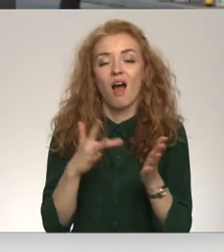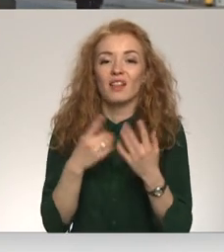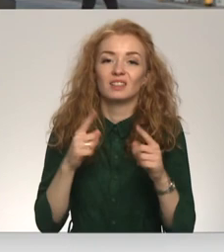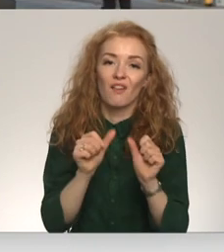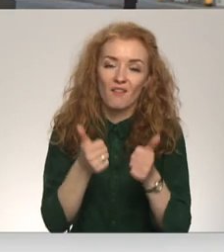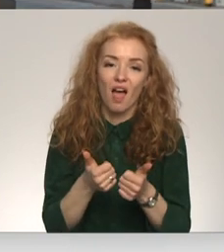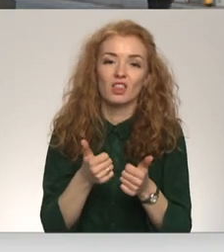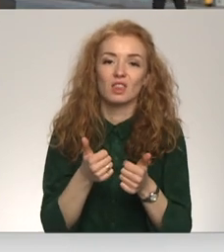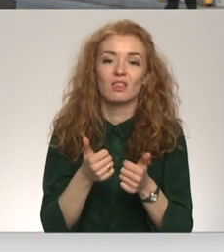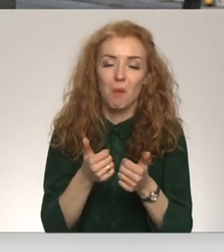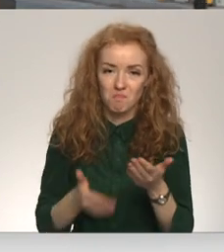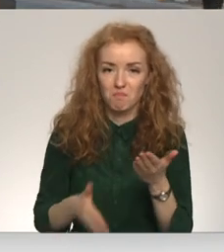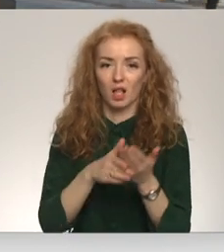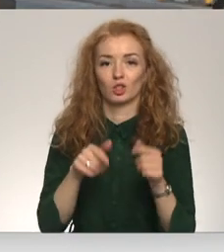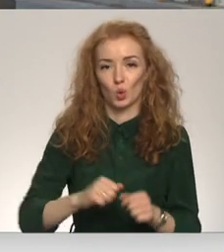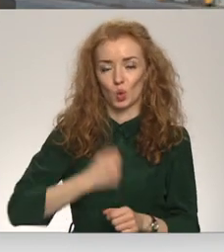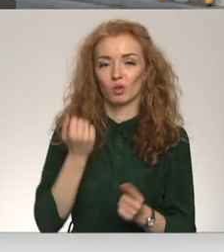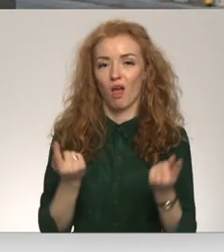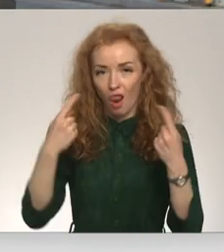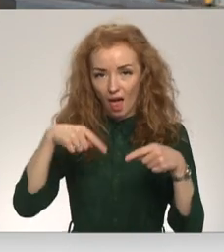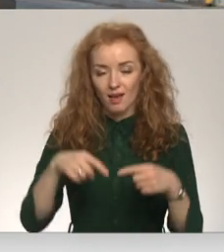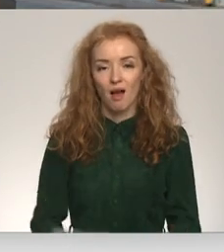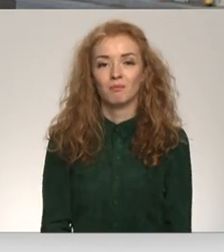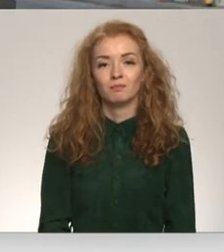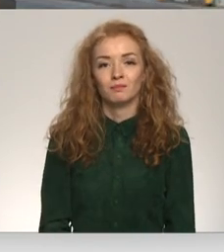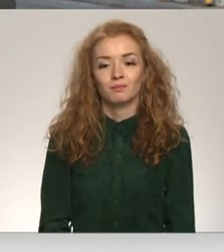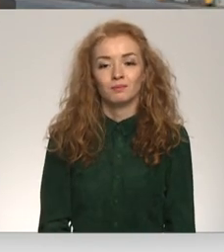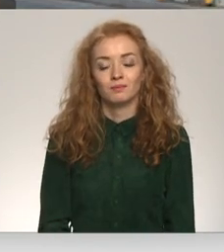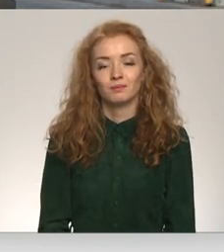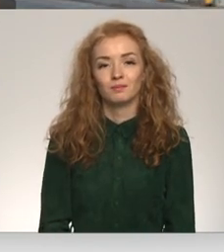stiprināt šajos grūtajos laikos. Ina Strazdiņa, Ingus Graudiņš, Latvijas televīzija no Polijas.